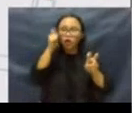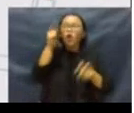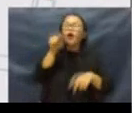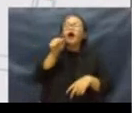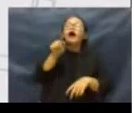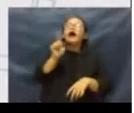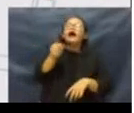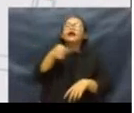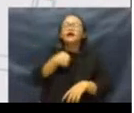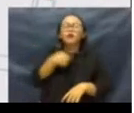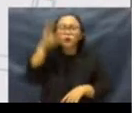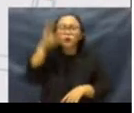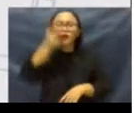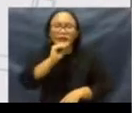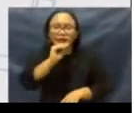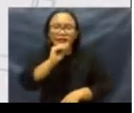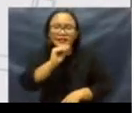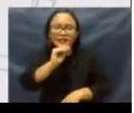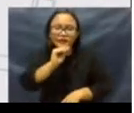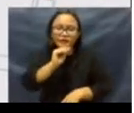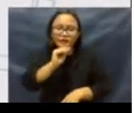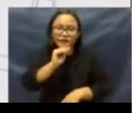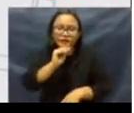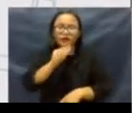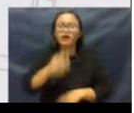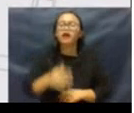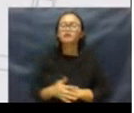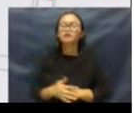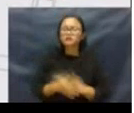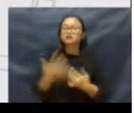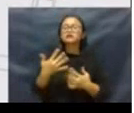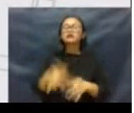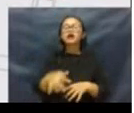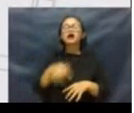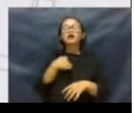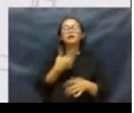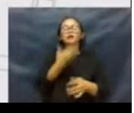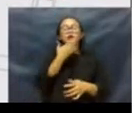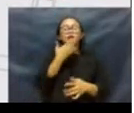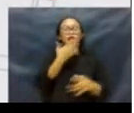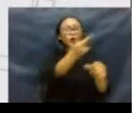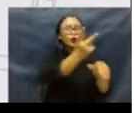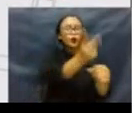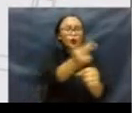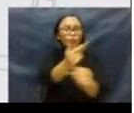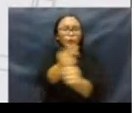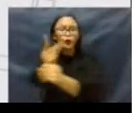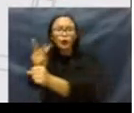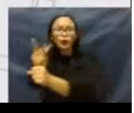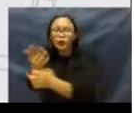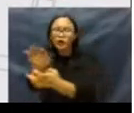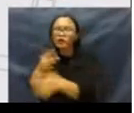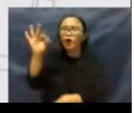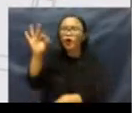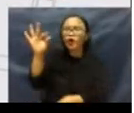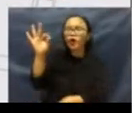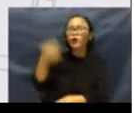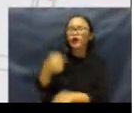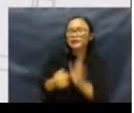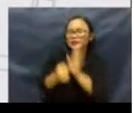Beberapa kali ketika kami memperkenalkan teknik ini kepada teman-teman guru, kepada orang tua, kepada